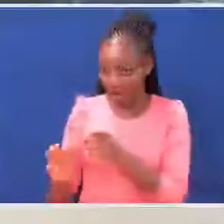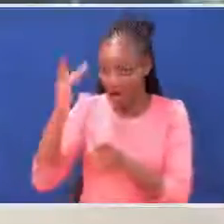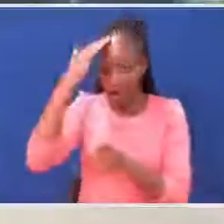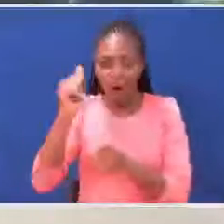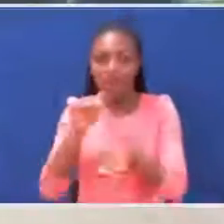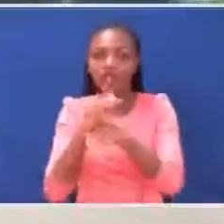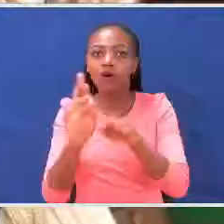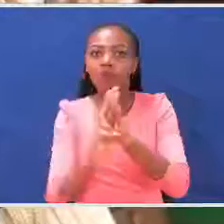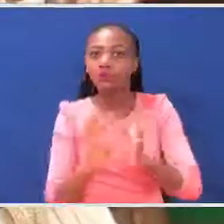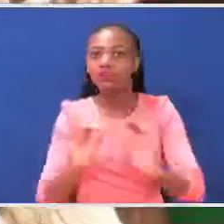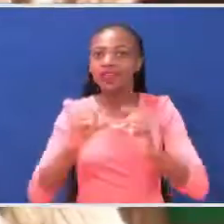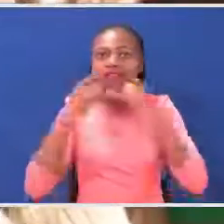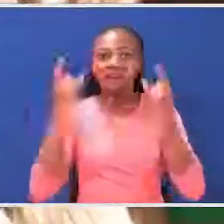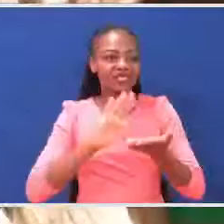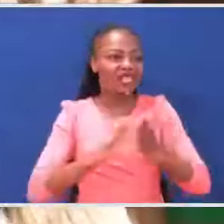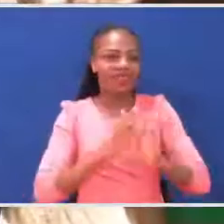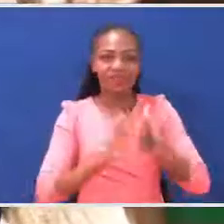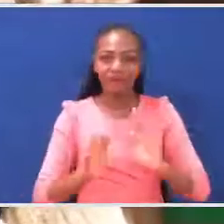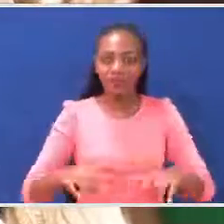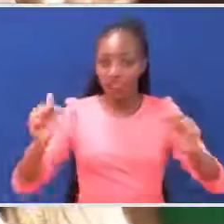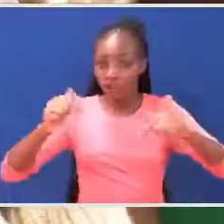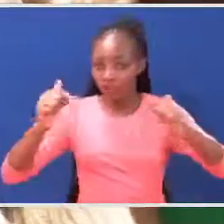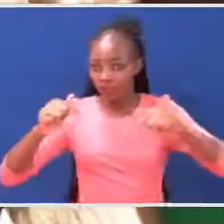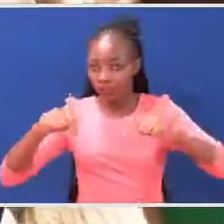kupatikana bila barakoa. Leo tulikuwa